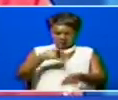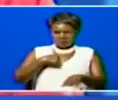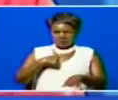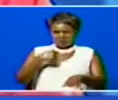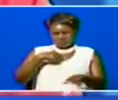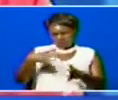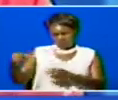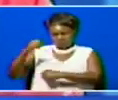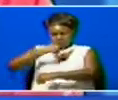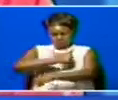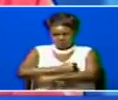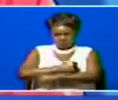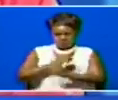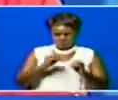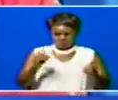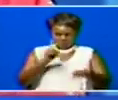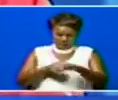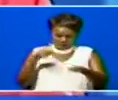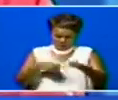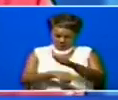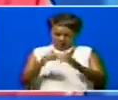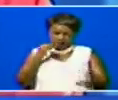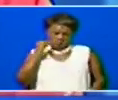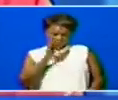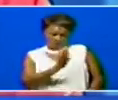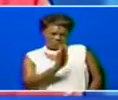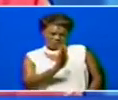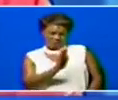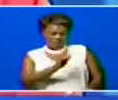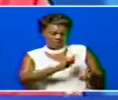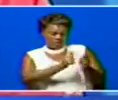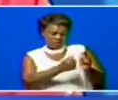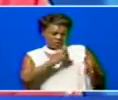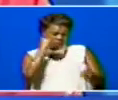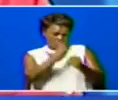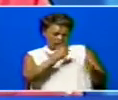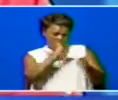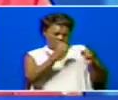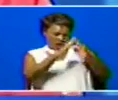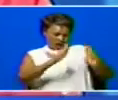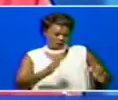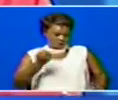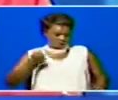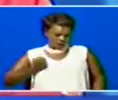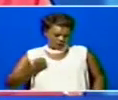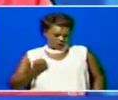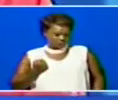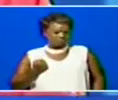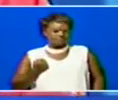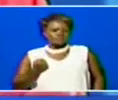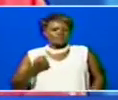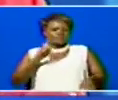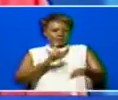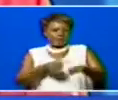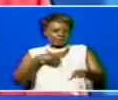si kuenda shule. Pale nilipofika pale kwake alinigeuza mfanye kazi wa nyumba. So wakati